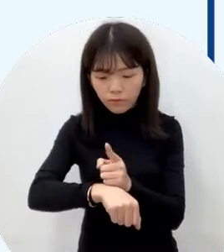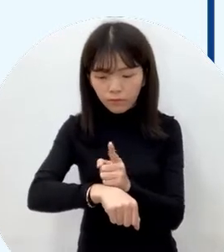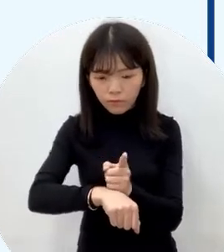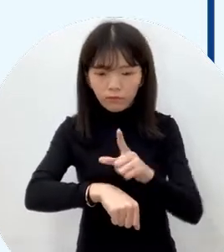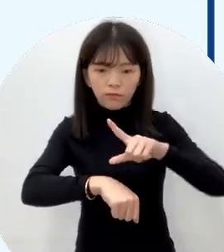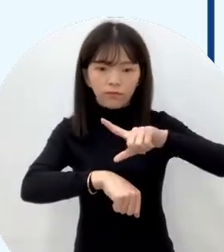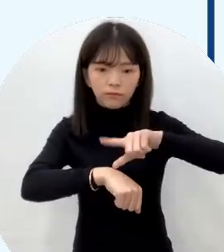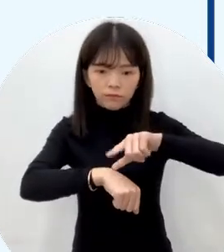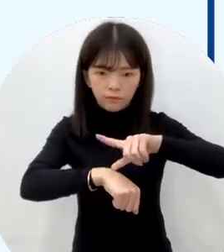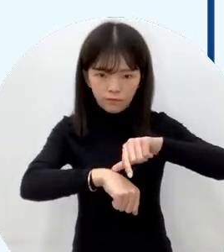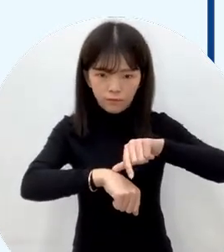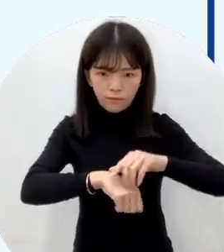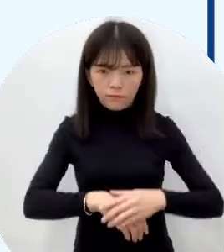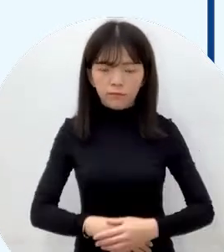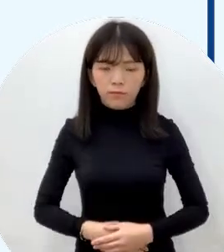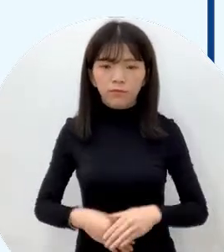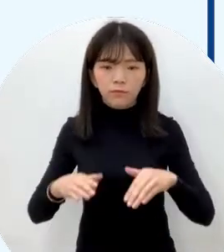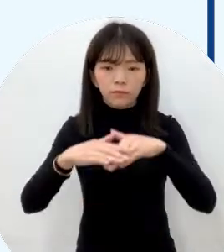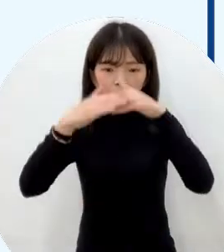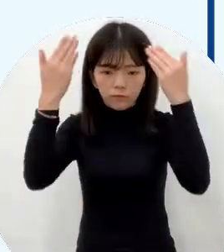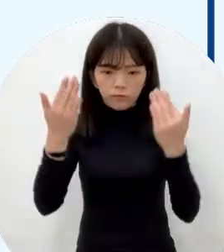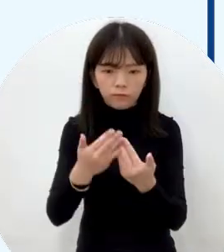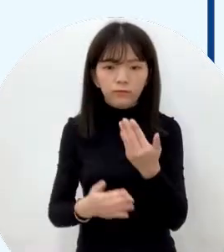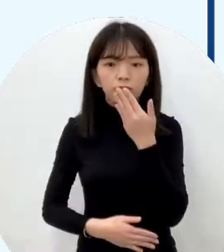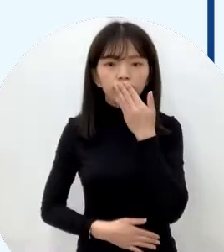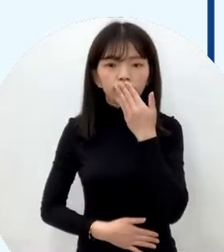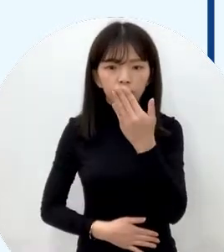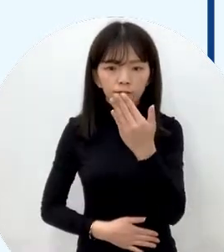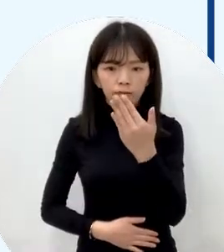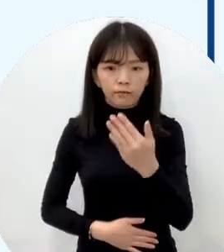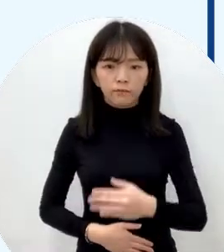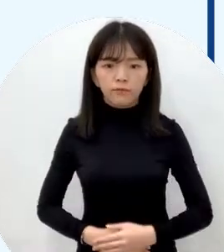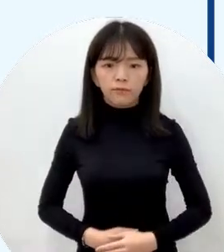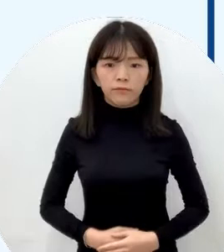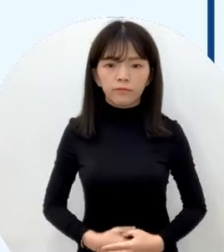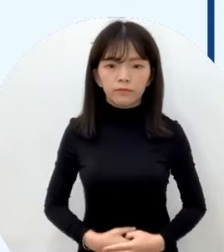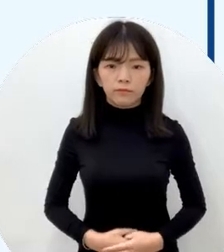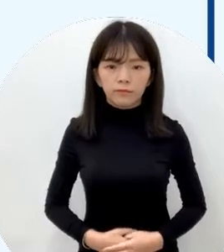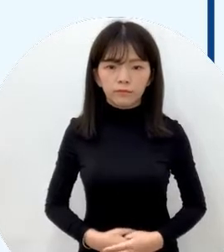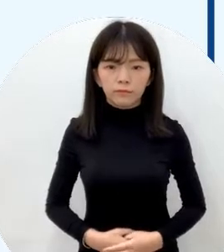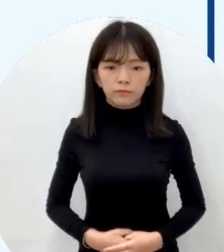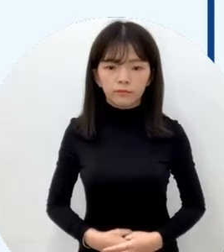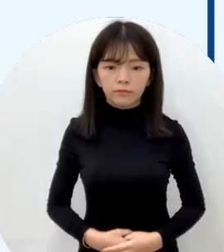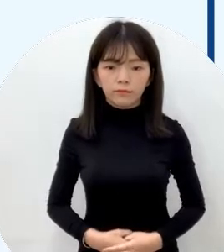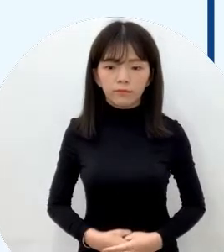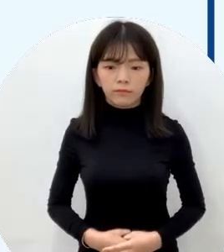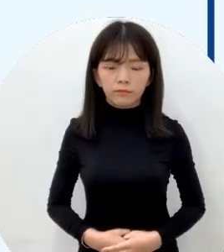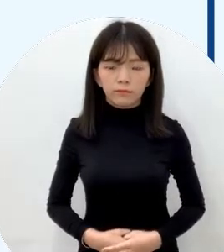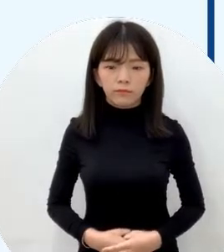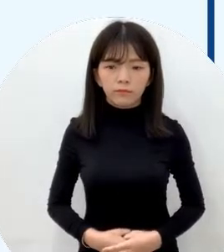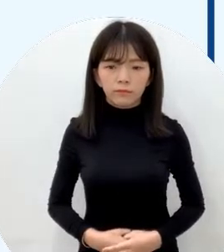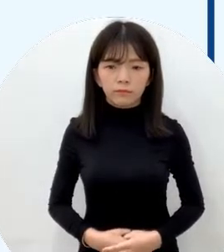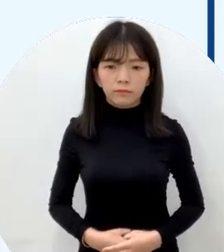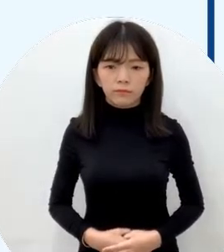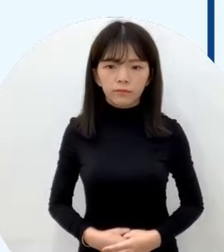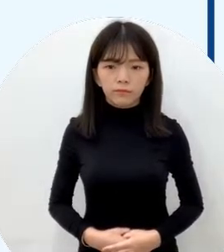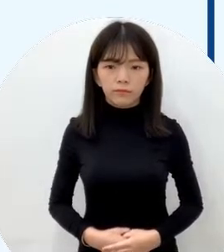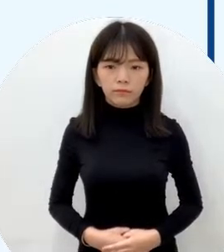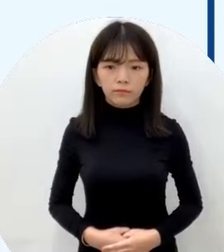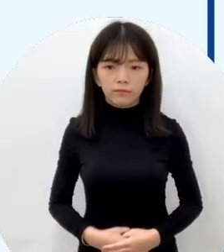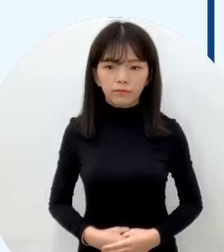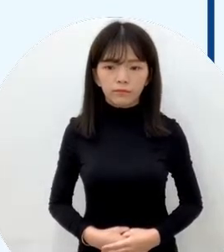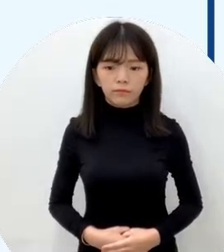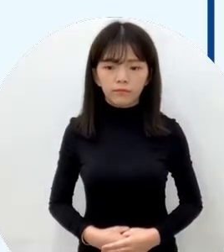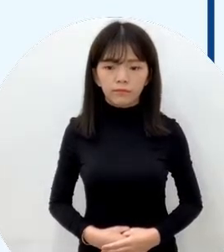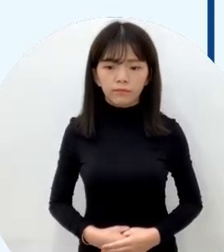아날로그 시계로 블루투스 등 통신 결제 기능 및 LCD, LED 등 전자식 화면 표시기가 모두 없는